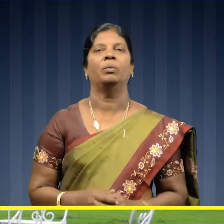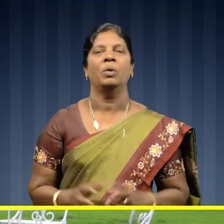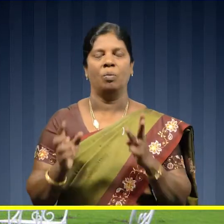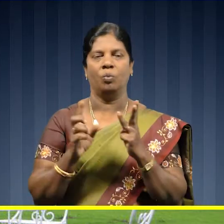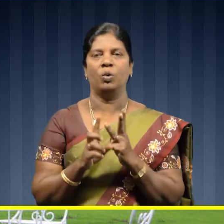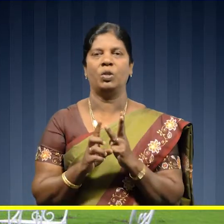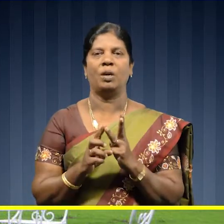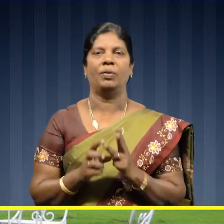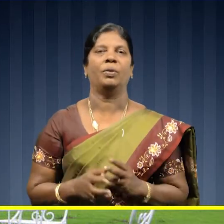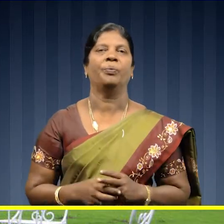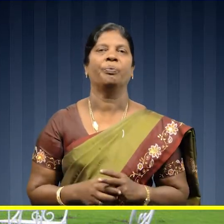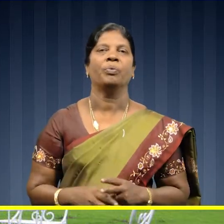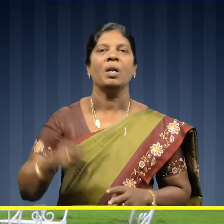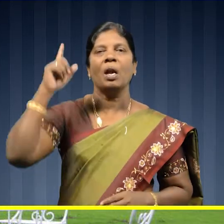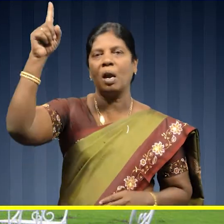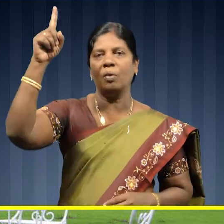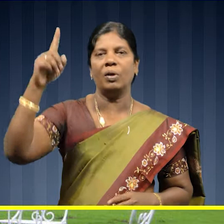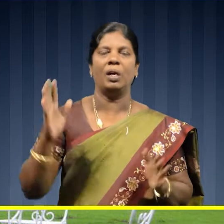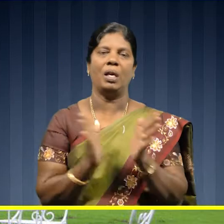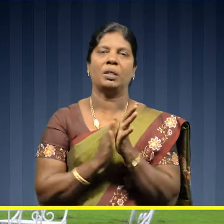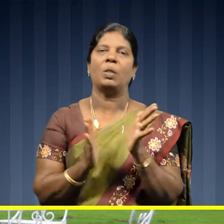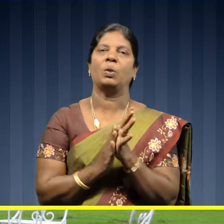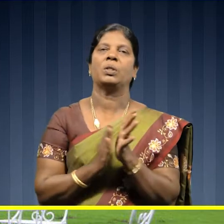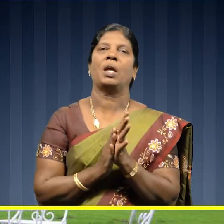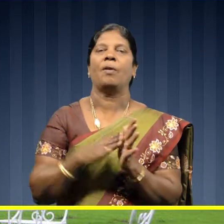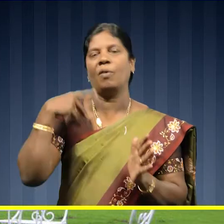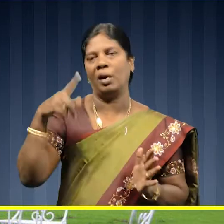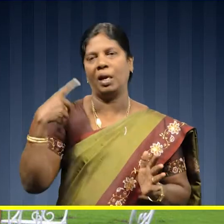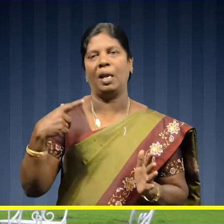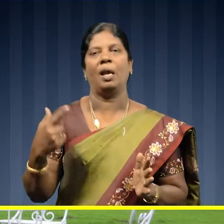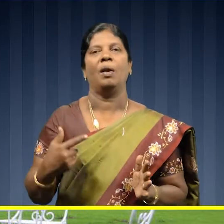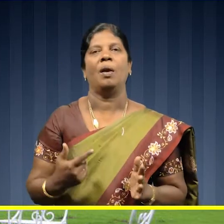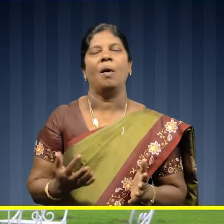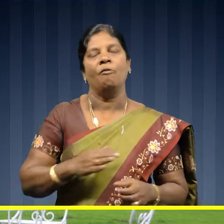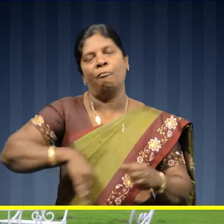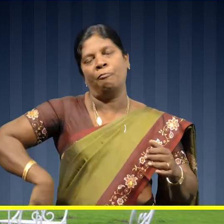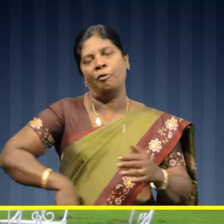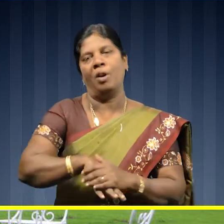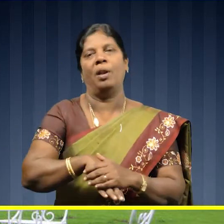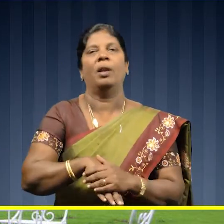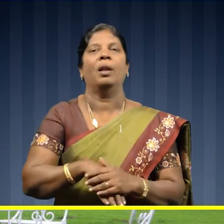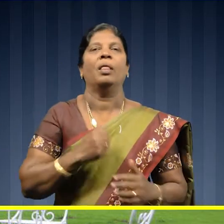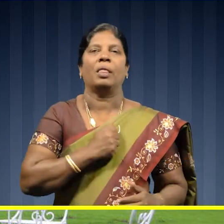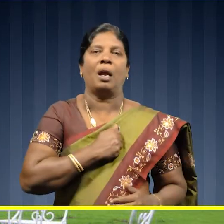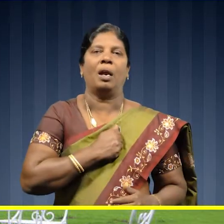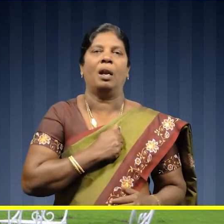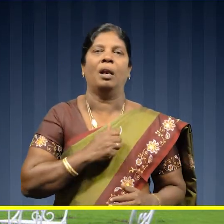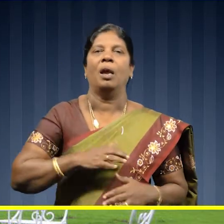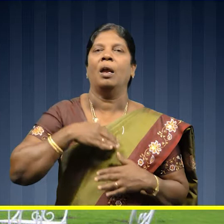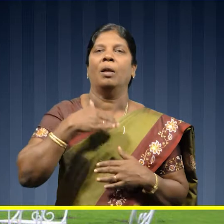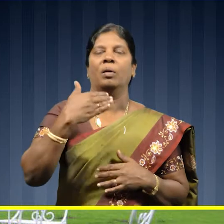பின்பற்றி நடந்தார்கள். மூன்றாவது, கடவுளின் சந்தோஷத்தை வாழ்க்கையில்